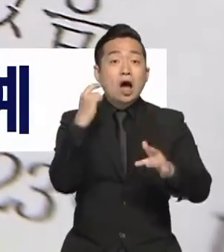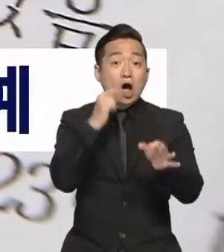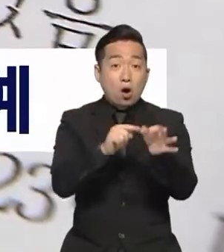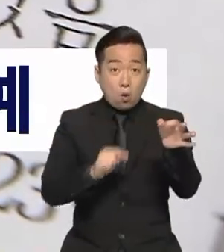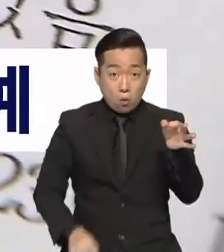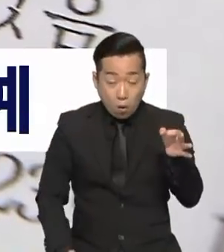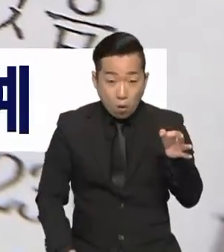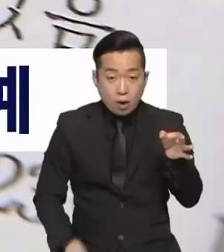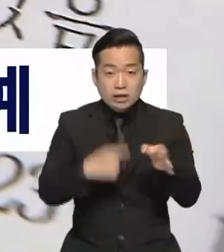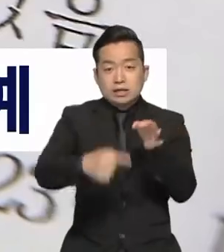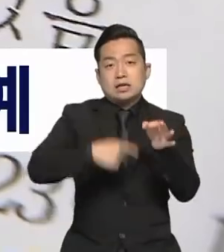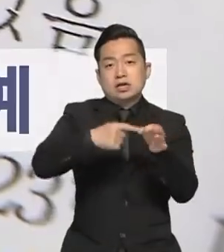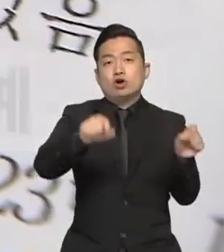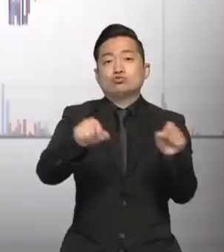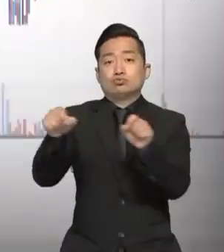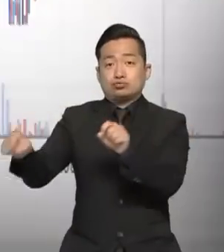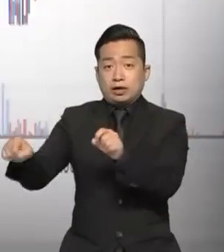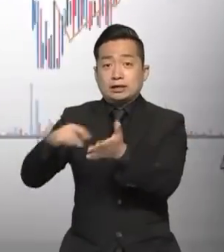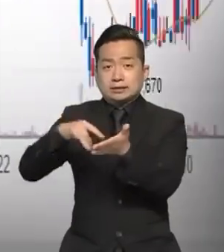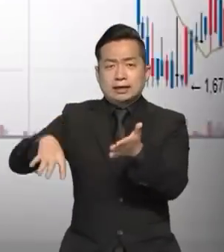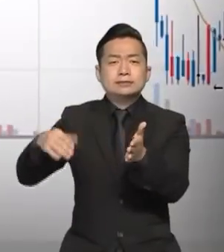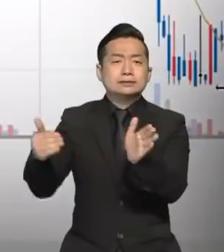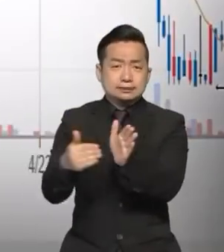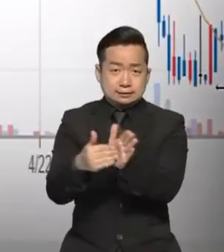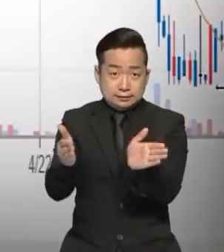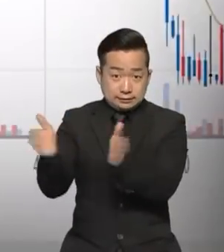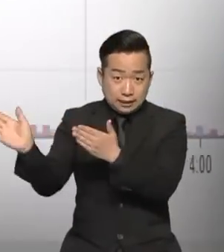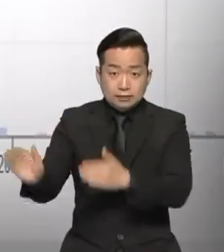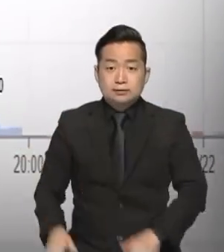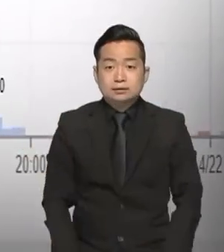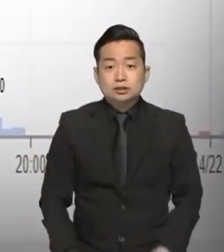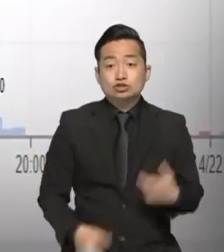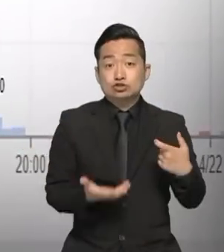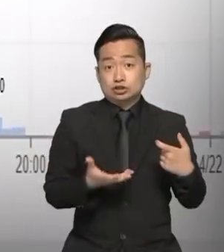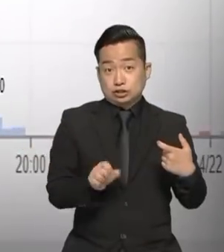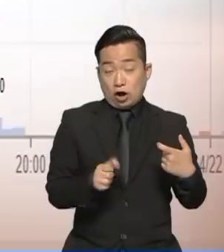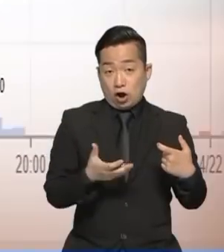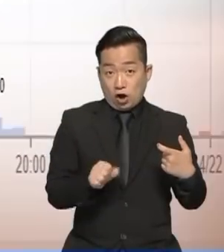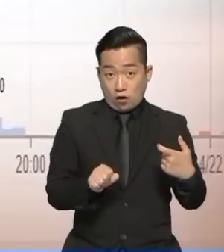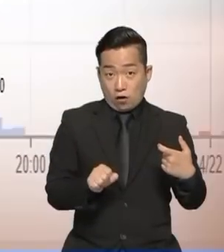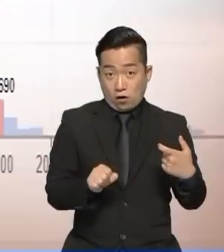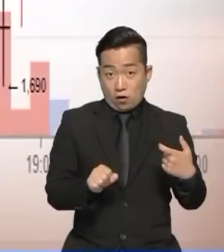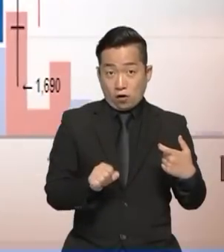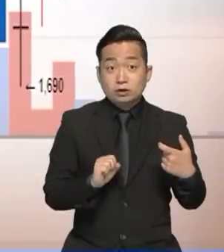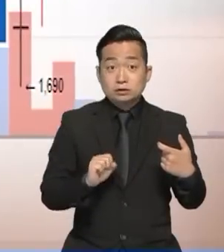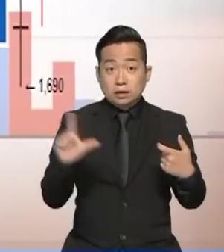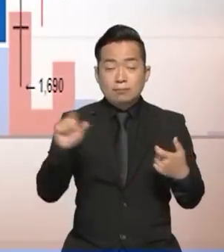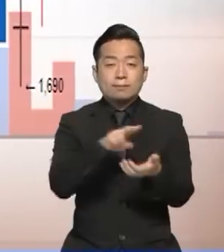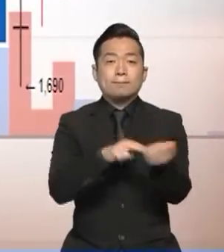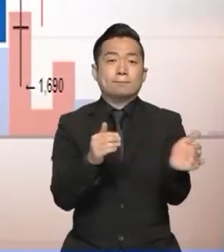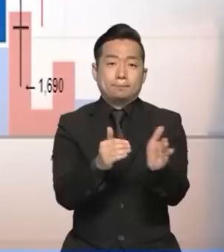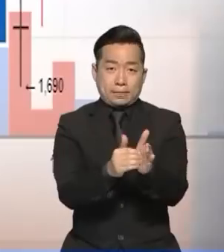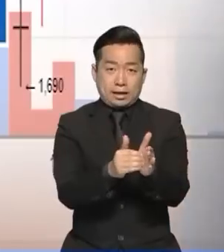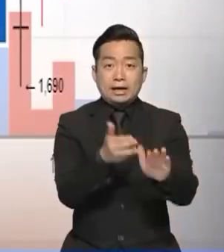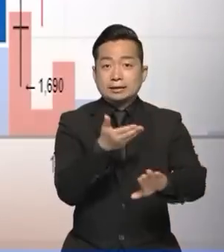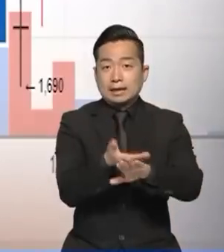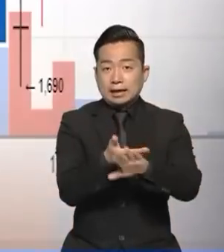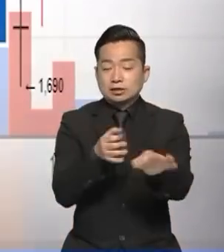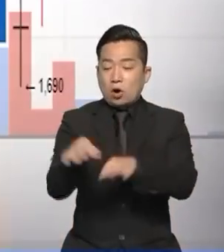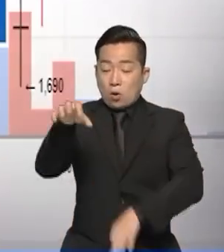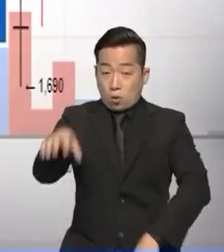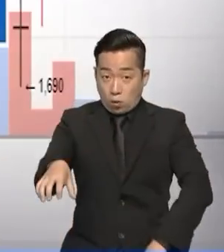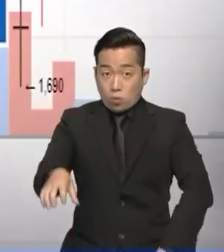과세는 1년 유예됐습니다. 그 사이 김 의원은 60억 원가량 가상화폐의 상당 부분을 처분해 다른 거래소에